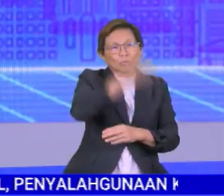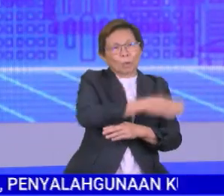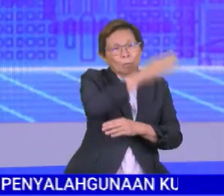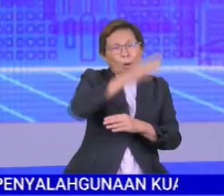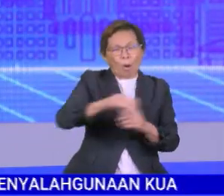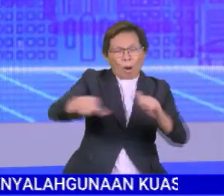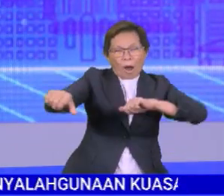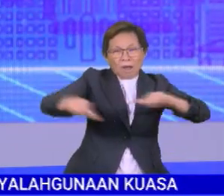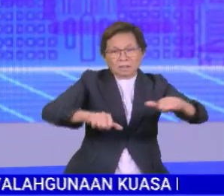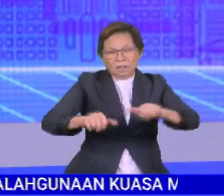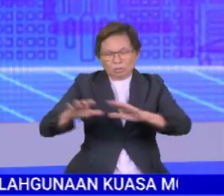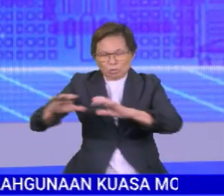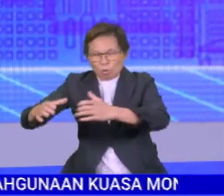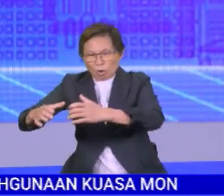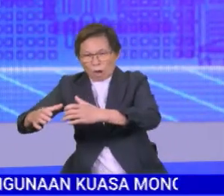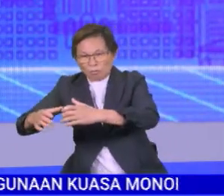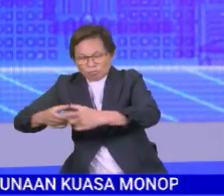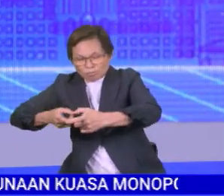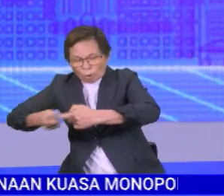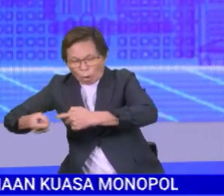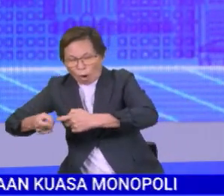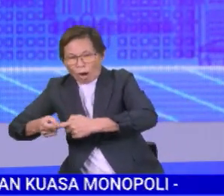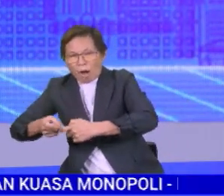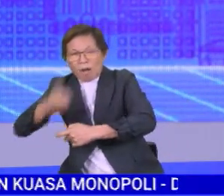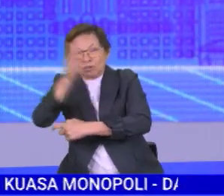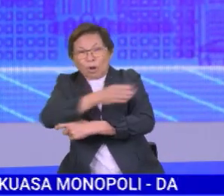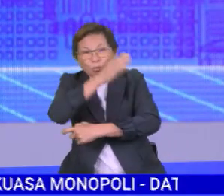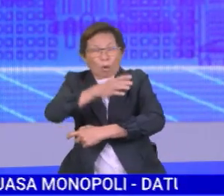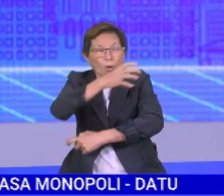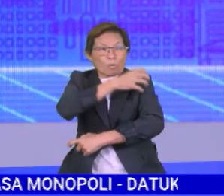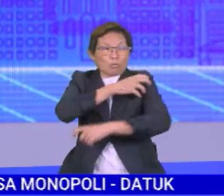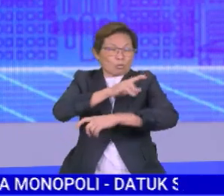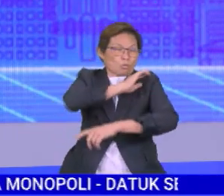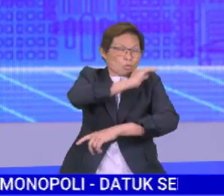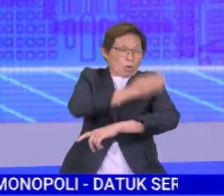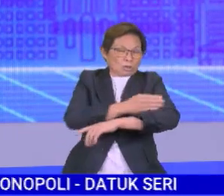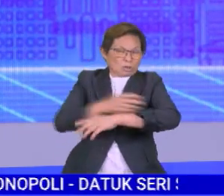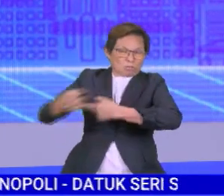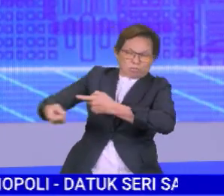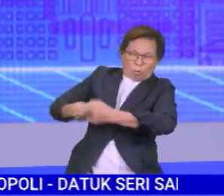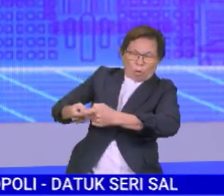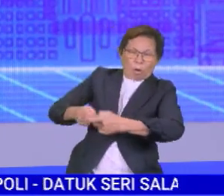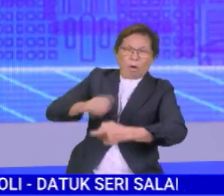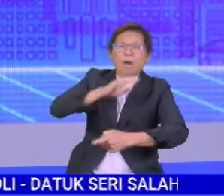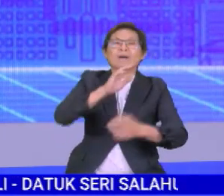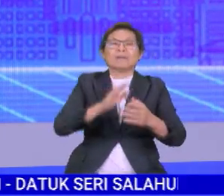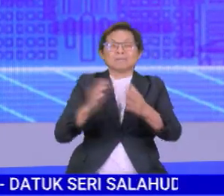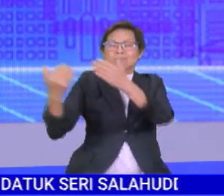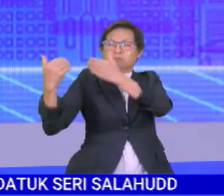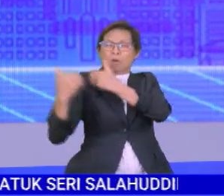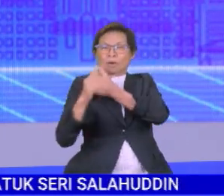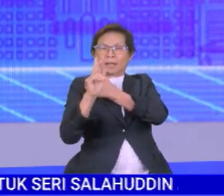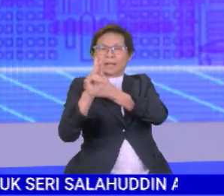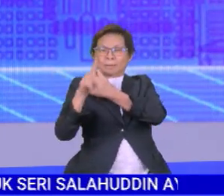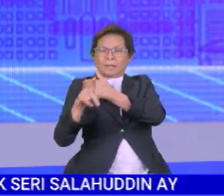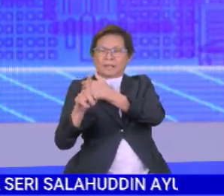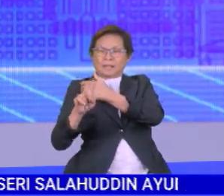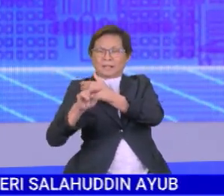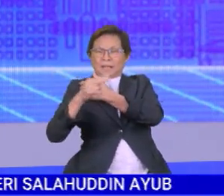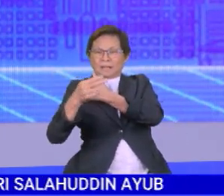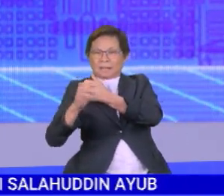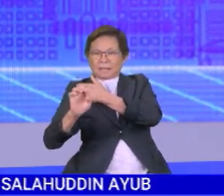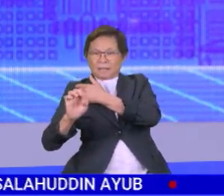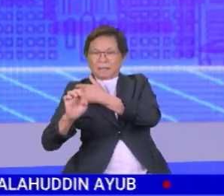Menghapuskan aktiviti kartel dan penyalahgunaan kuasa monopoli jadi keutamaan Kementerian Perdagangan Dalam Negeri dan Kos Sara